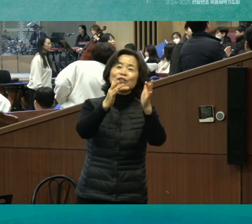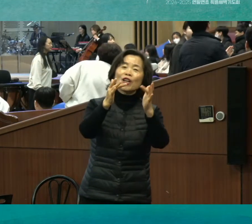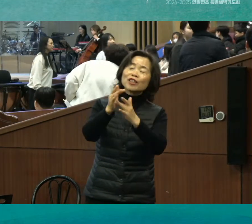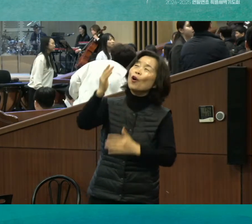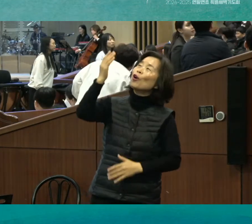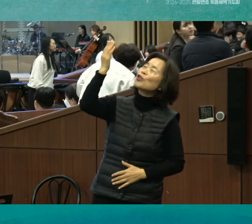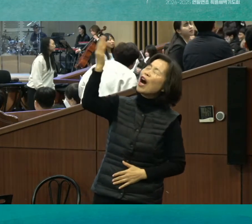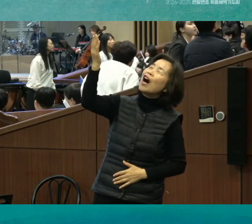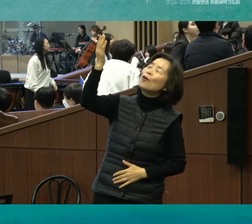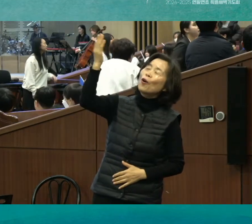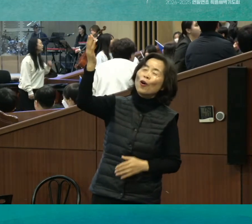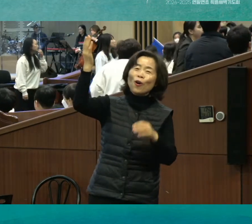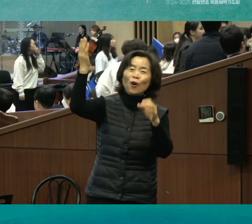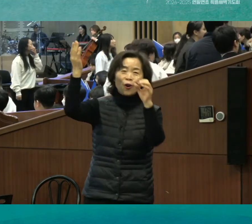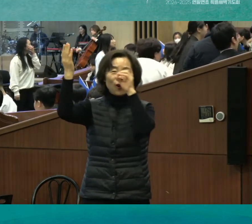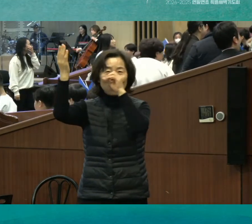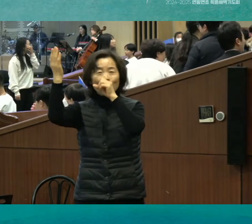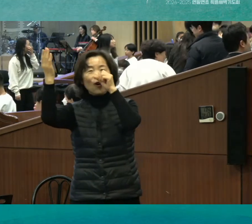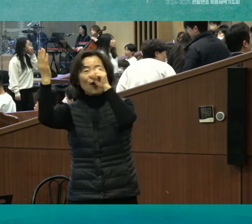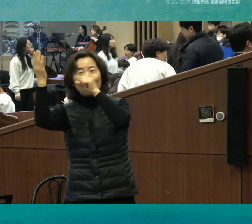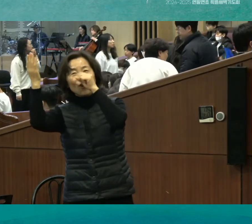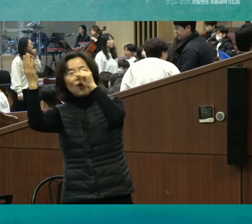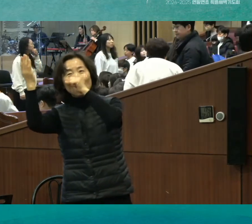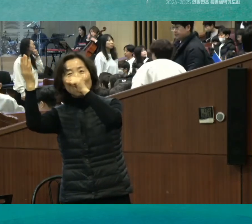예수가 좋다오.